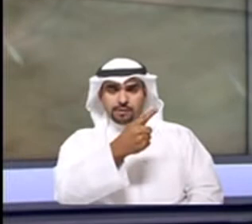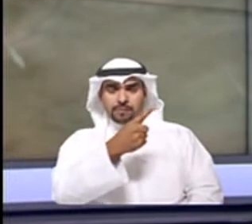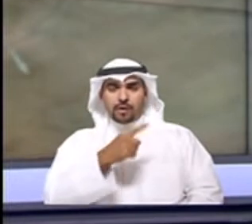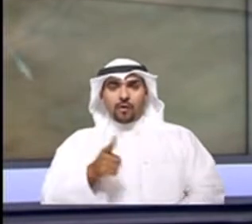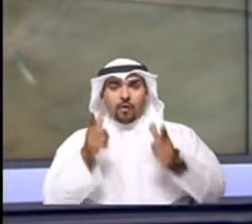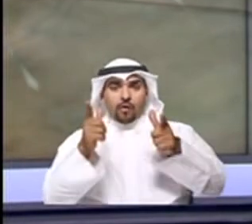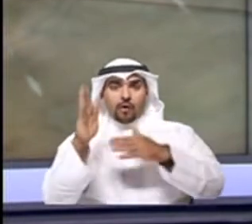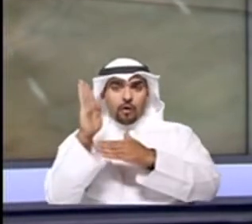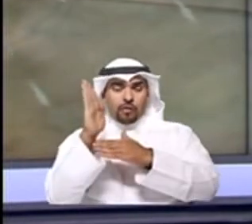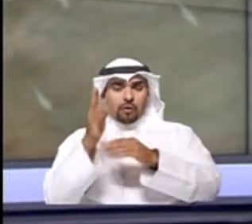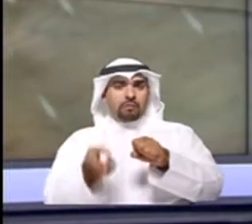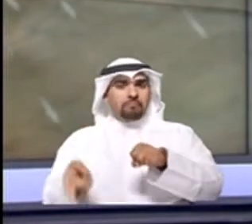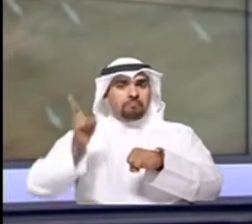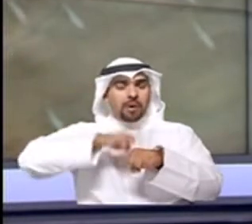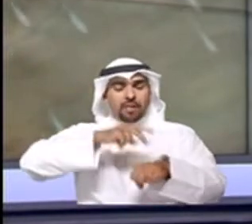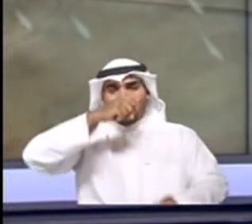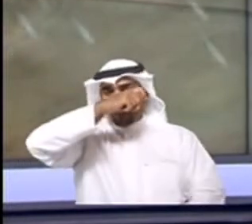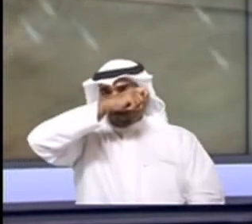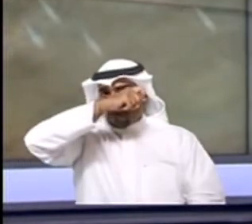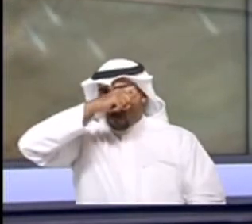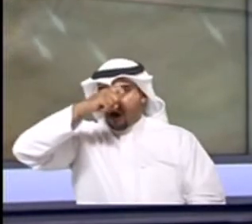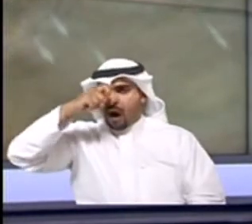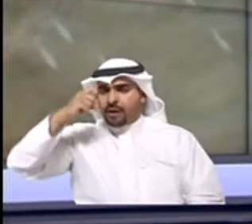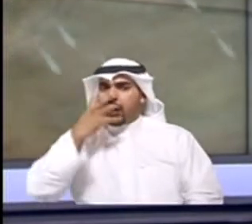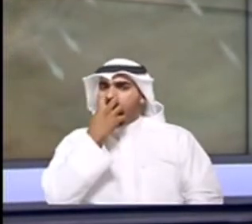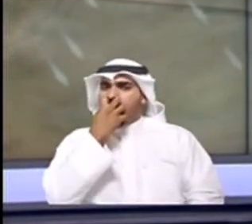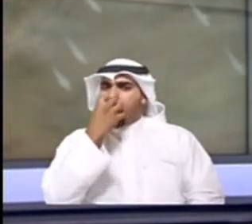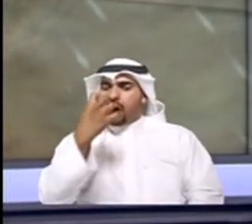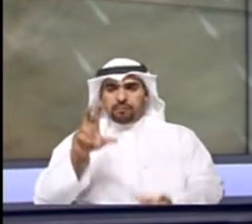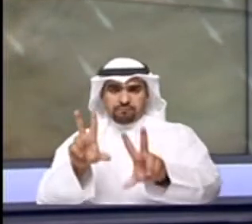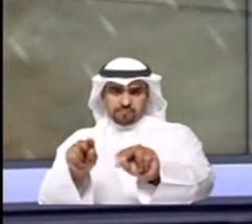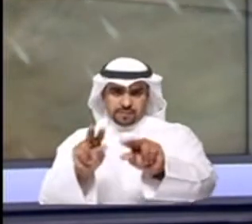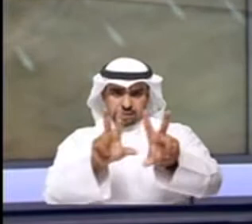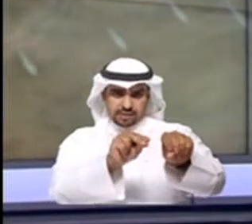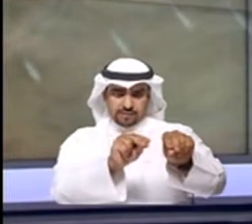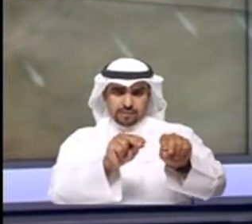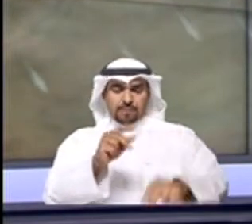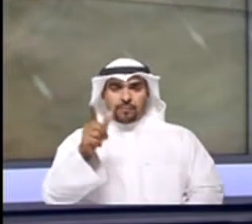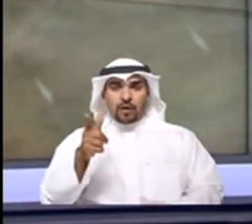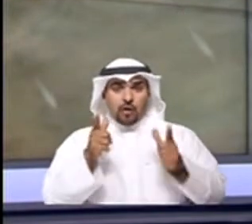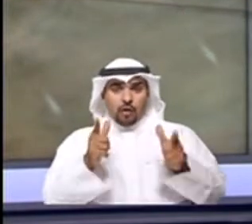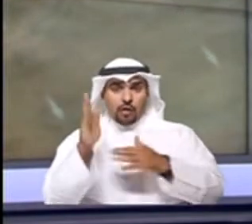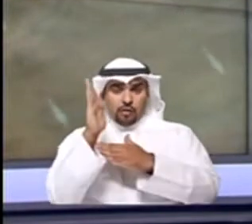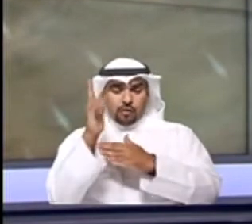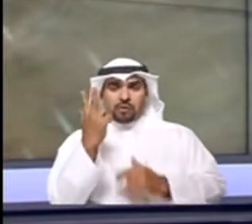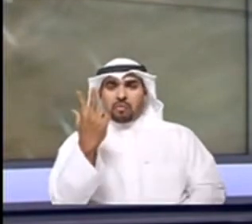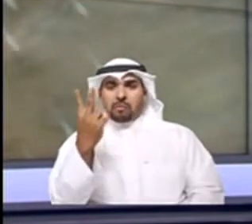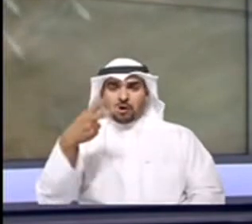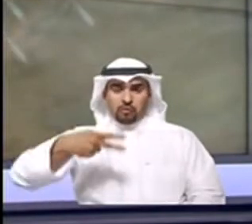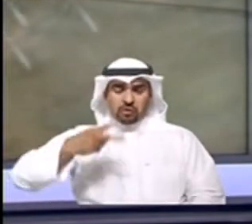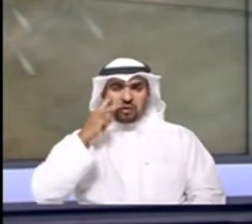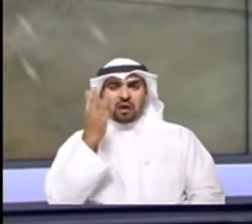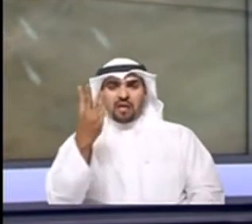الظهيره، تعود الاجواء الحاره نسبيا خلال فتره الظهيره، تتراوح العظمى ما بين 28 الى 33 درجه مئويه في اغلب المناطق